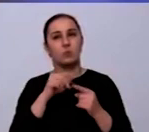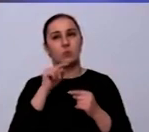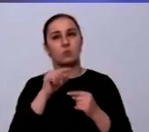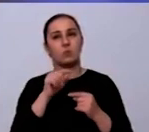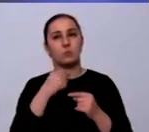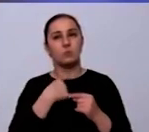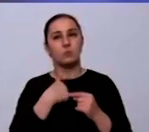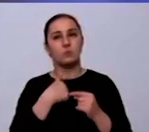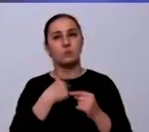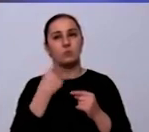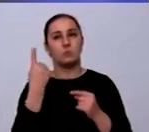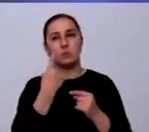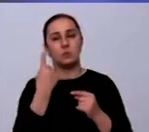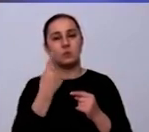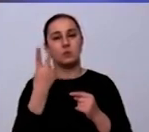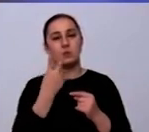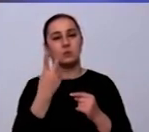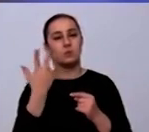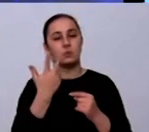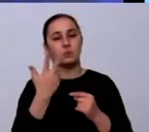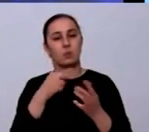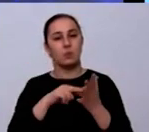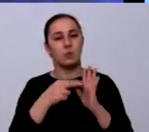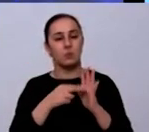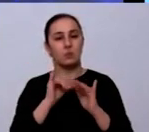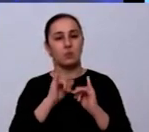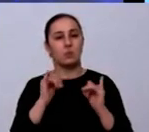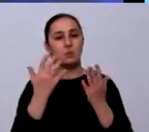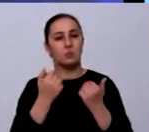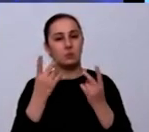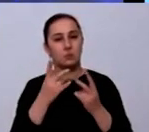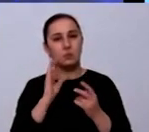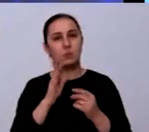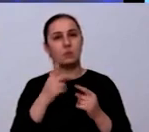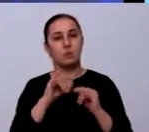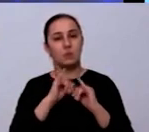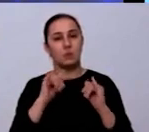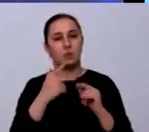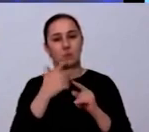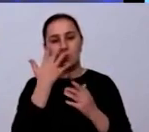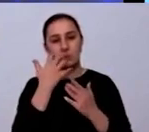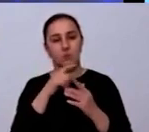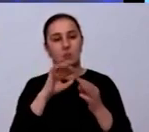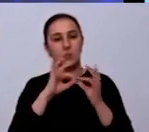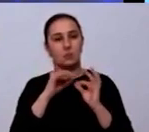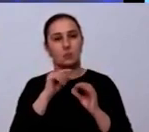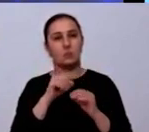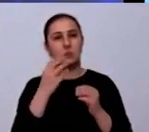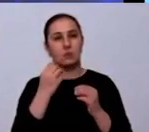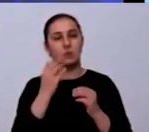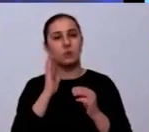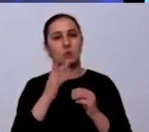uchun biz birinchi, ikkinchi, uchinchi planlarni yaratib olishimiz kerak. Shunda yaratgan suratimiz, tasvirimiz yana